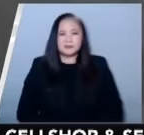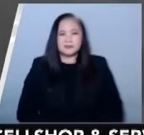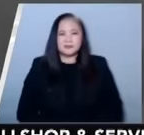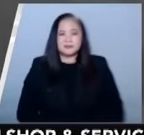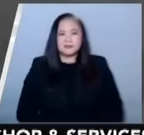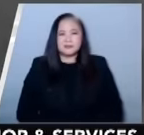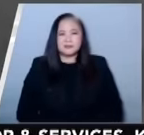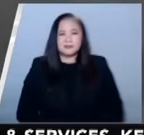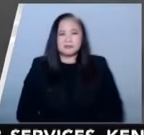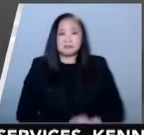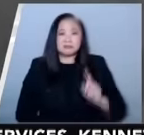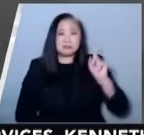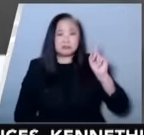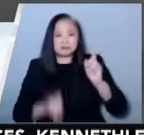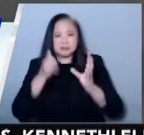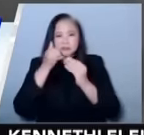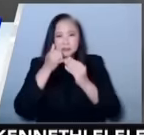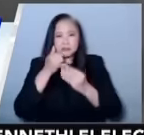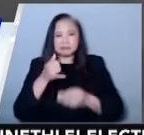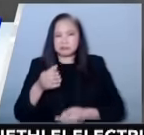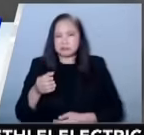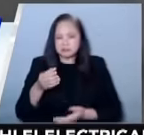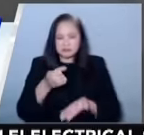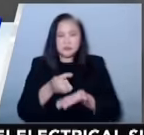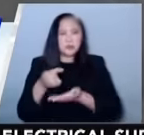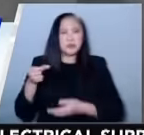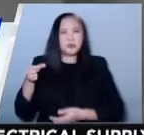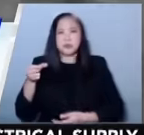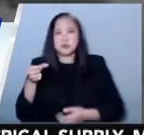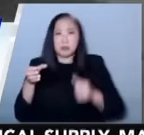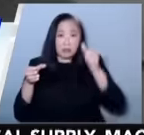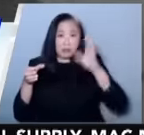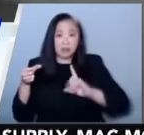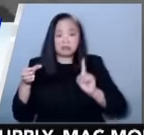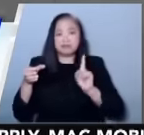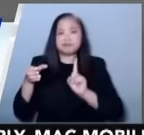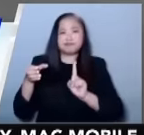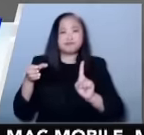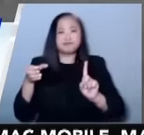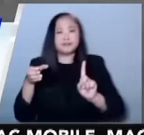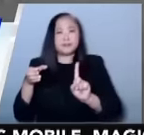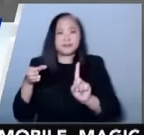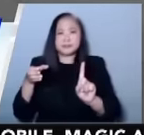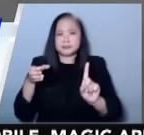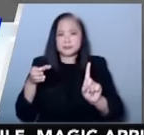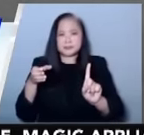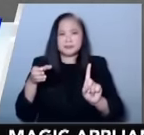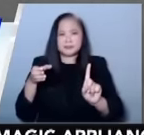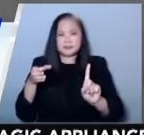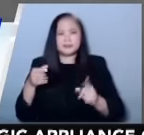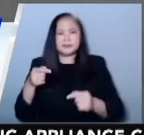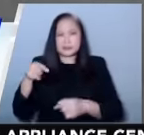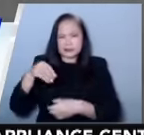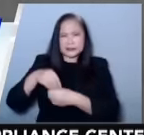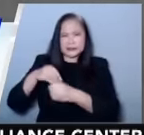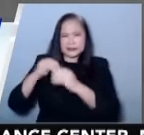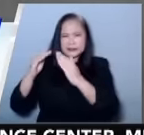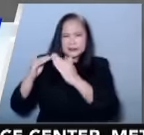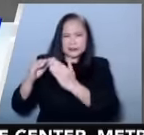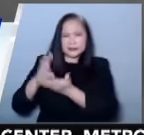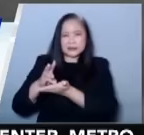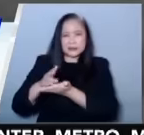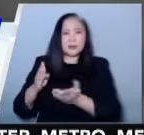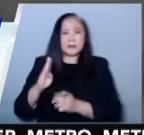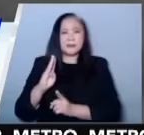Hawak ang isang baso, tila hindi mapakali ang lalaking ito na nakuha na ng CCTV sa loob ng isang subdivision sa Barangay Pulang Lupa 2,